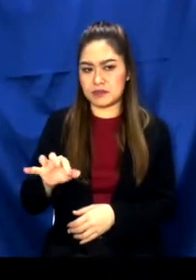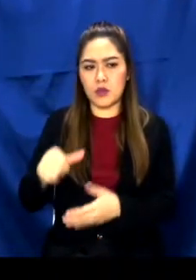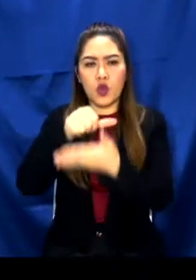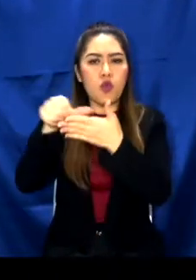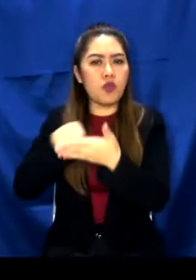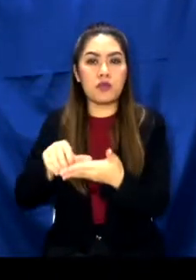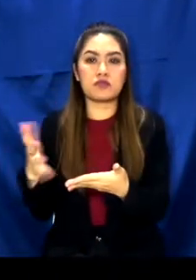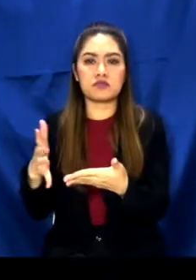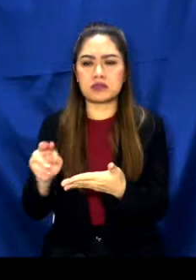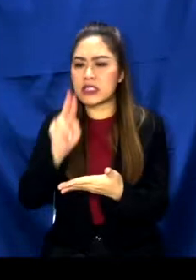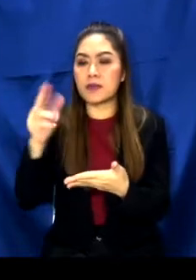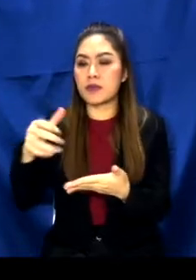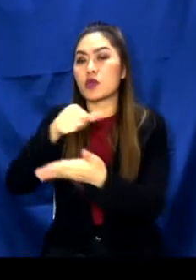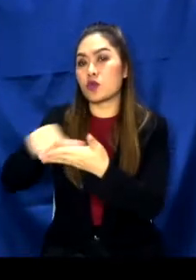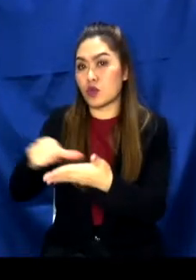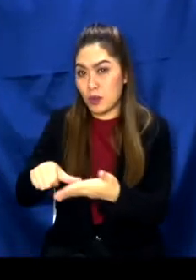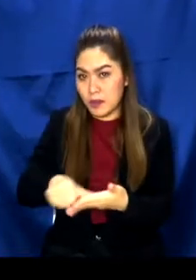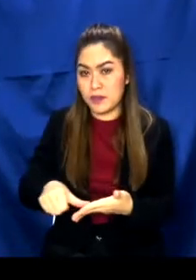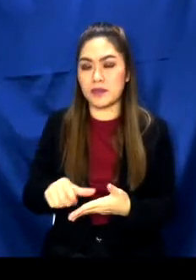ไป